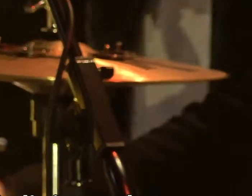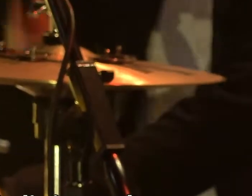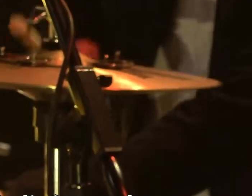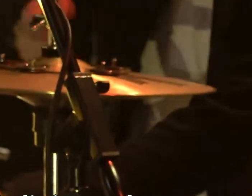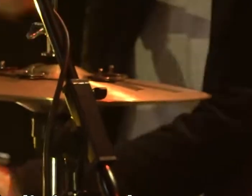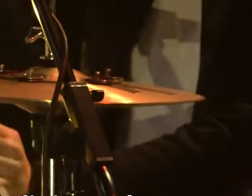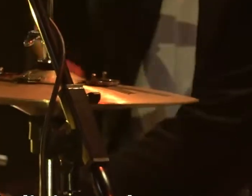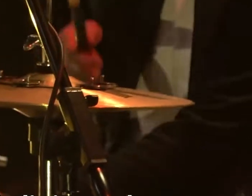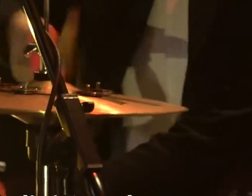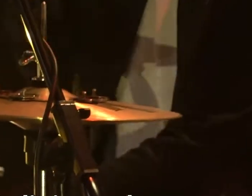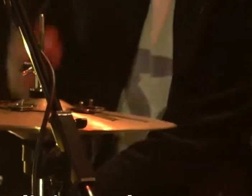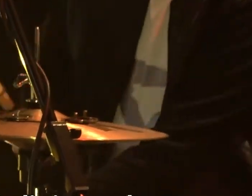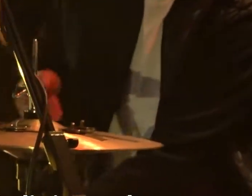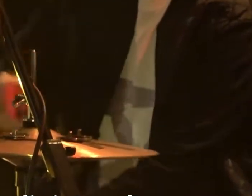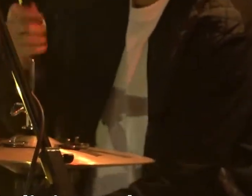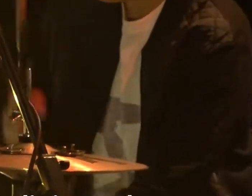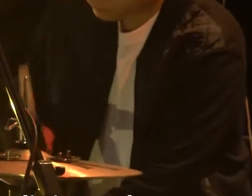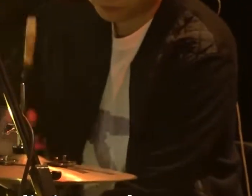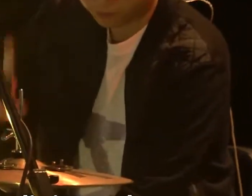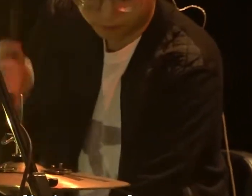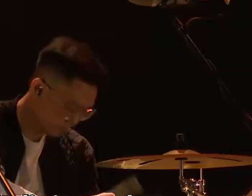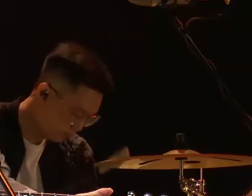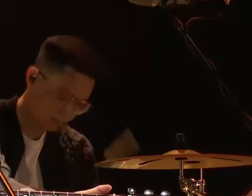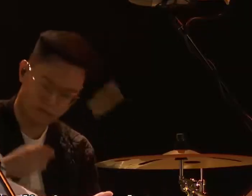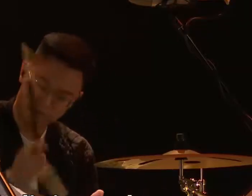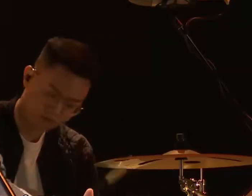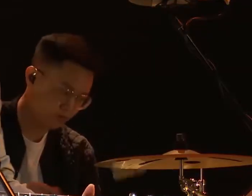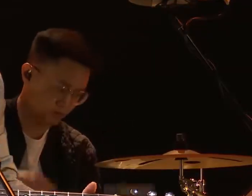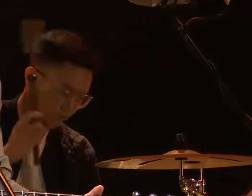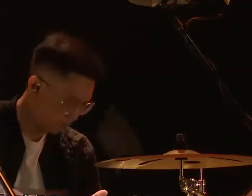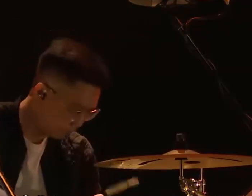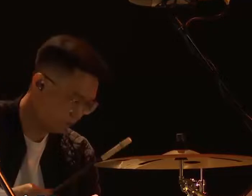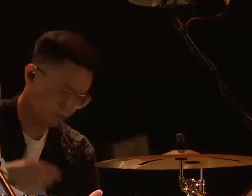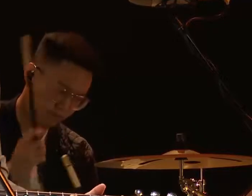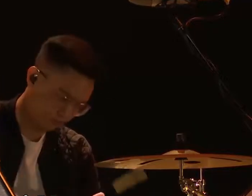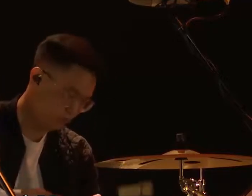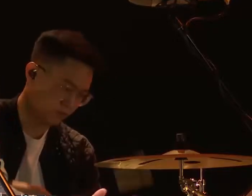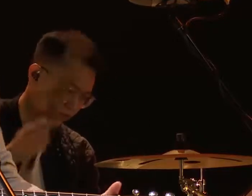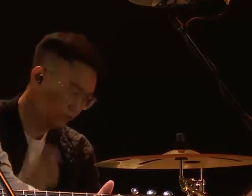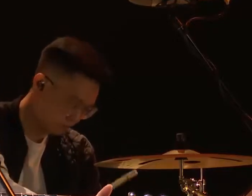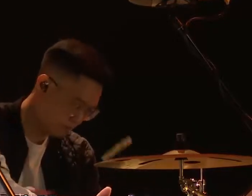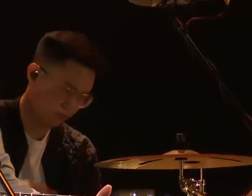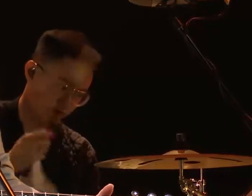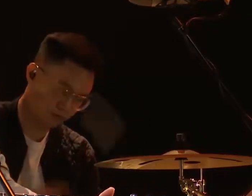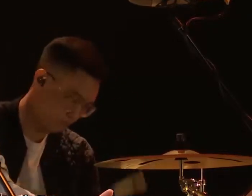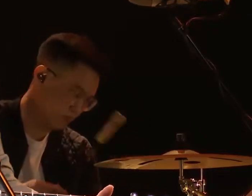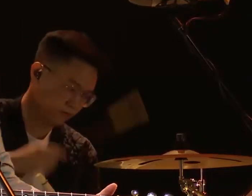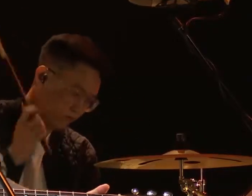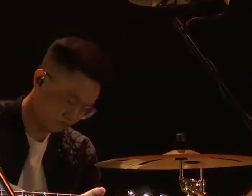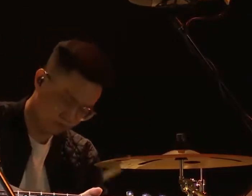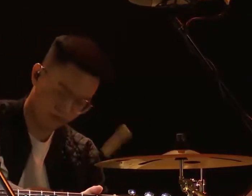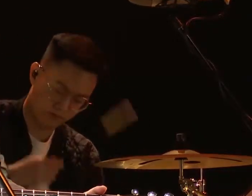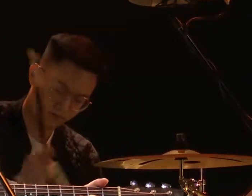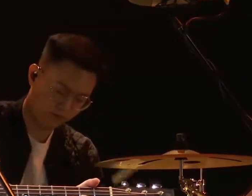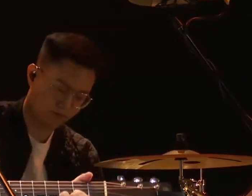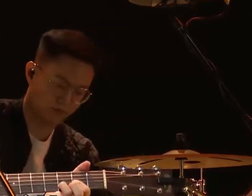Kau ubahkan diriku jadi ciptaan baru. Kini ku hidup bagimu.